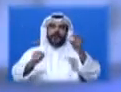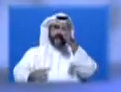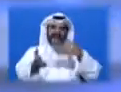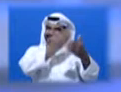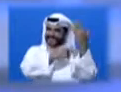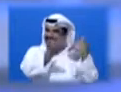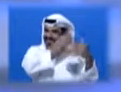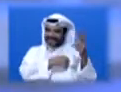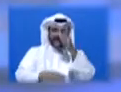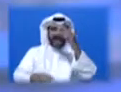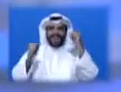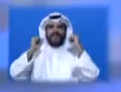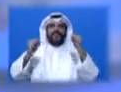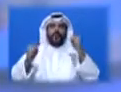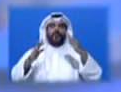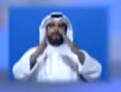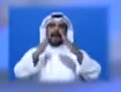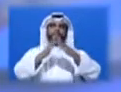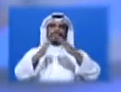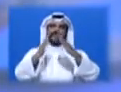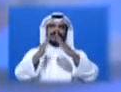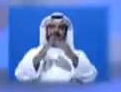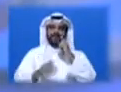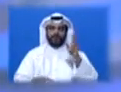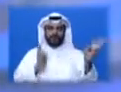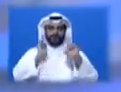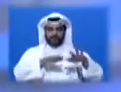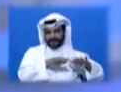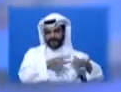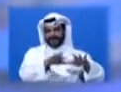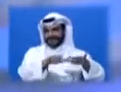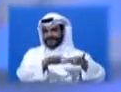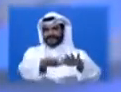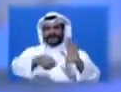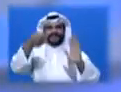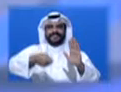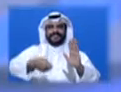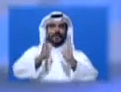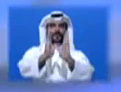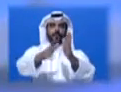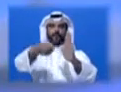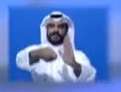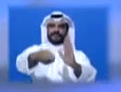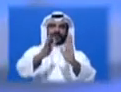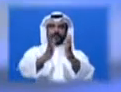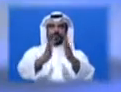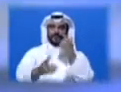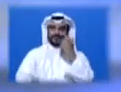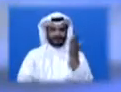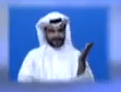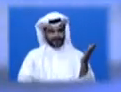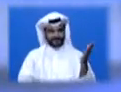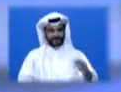ووزير الدولة لشؤون الشباب الشيخ سلمان الحمود الصباح وعدد كبير من الشخصيات الدبلوماسية والسياسية